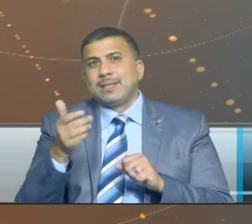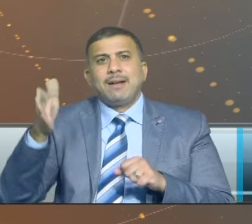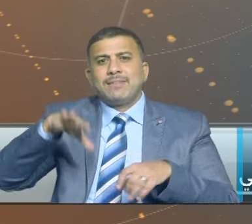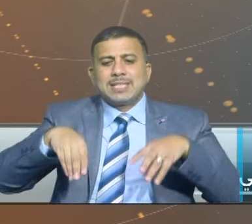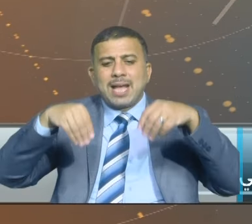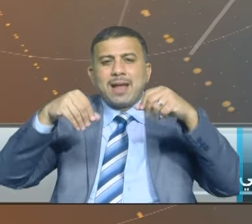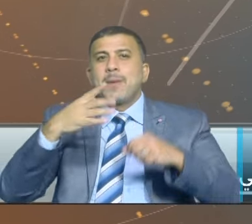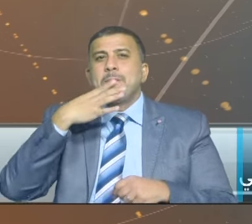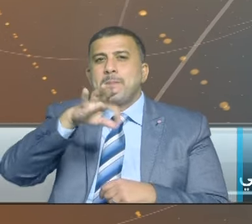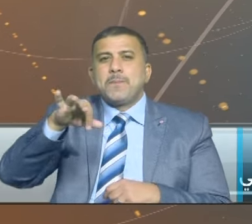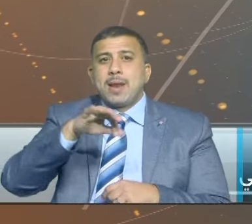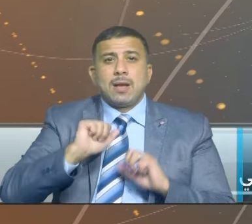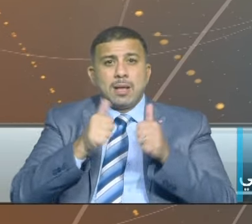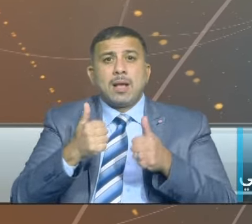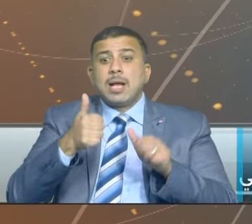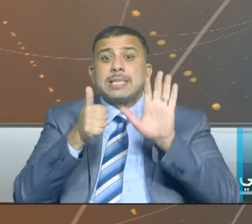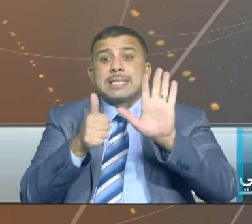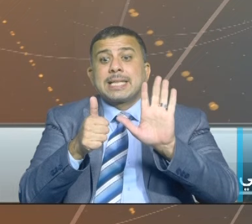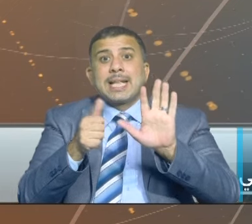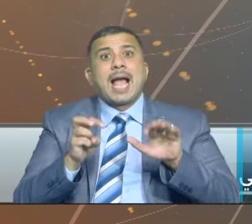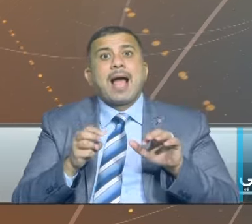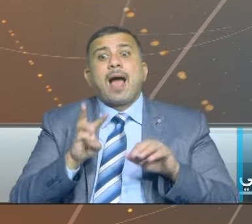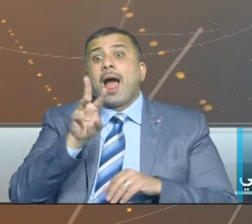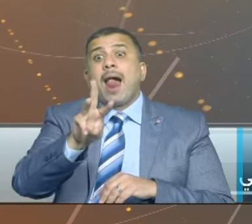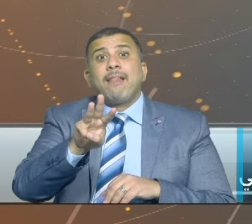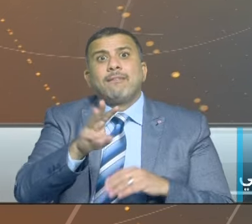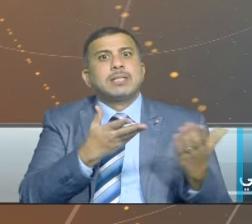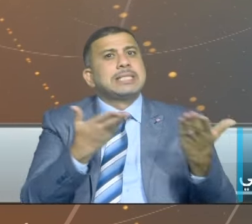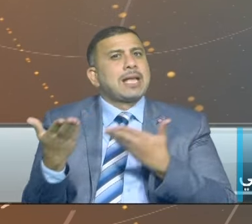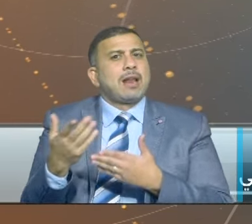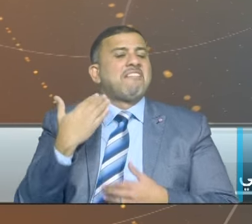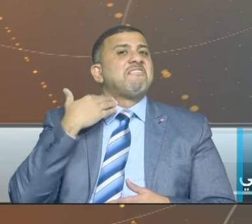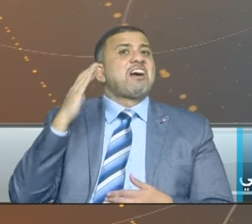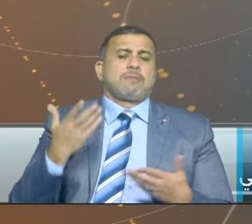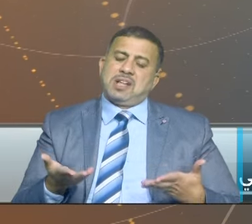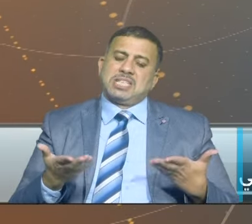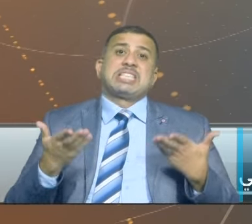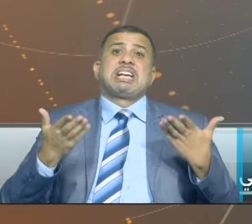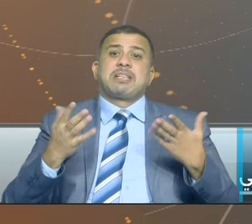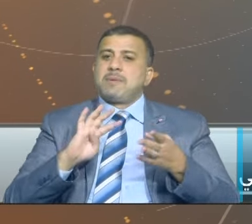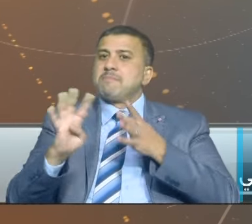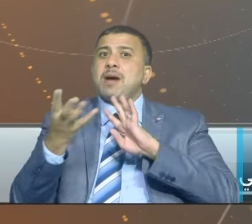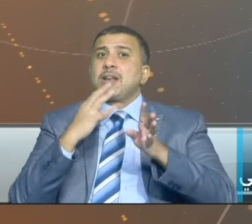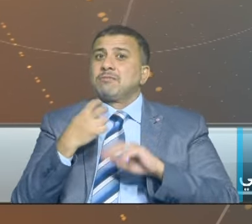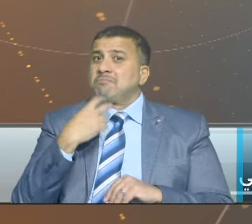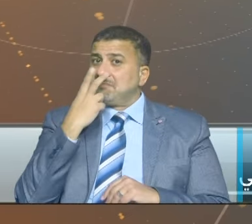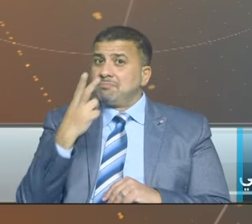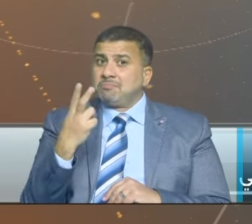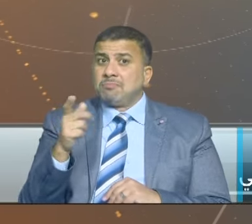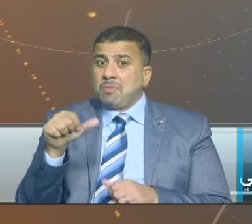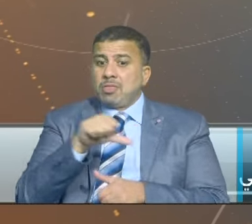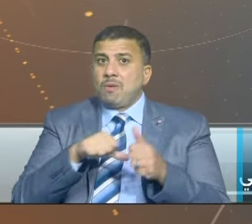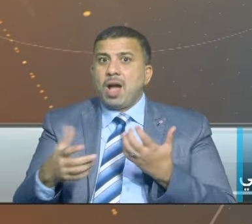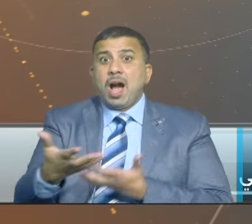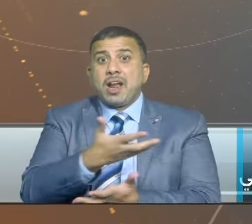مليحه بحضور اكثر من 6000 زائر عبرت عن فخرها واعتزازها بالمهرجان الذي اثبت